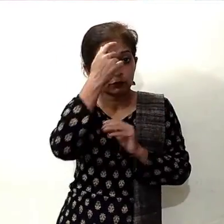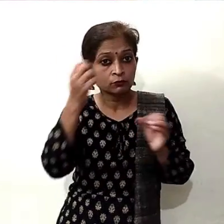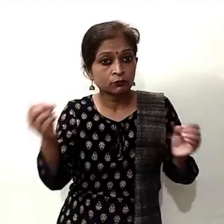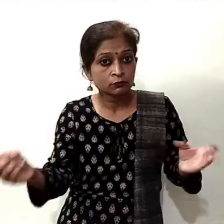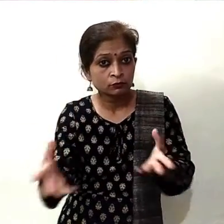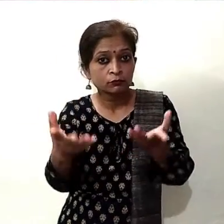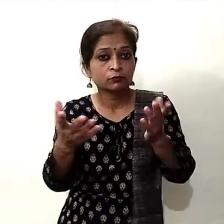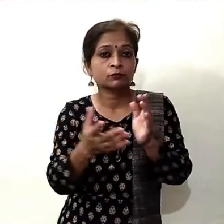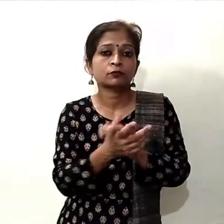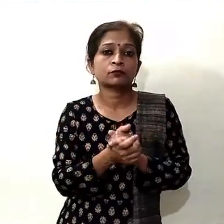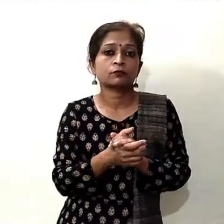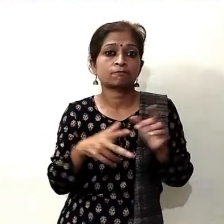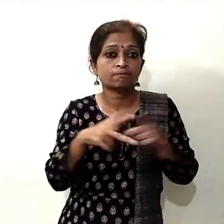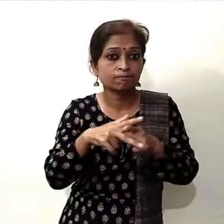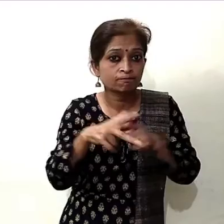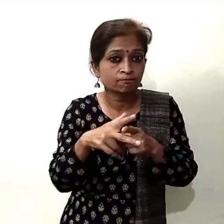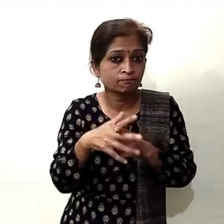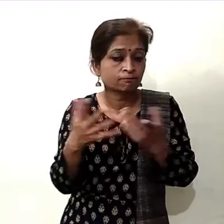तो